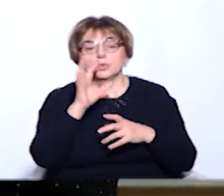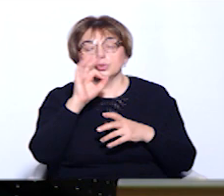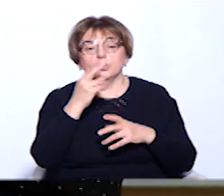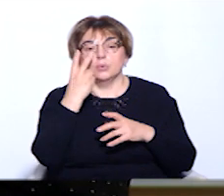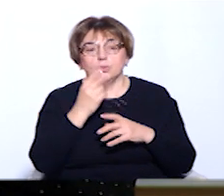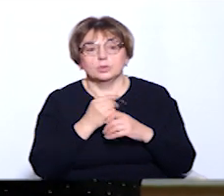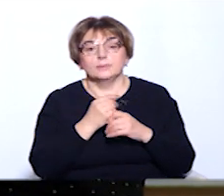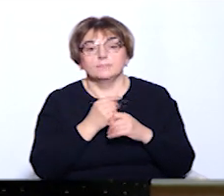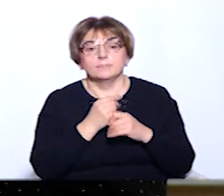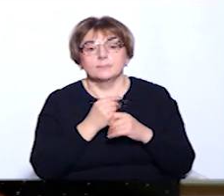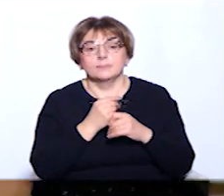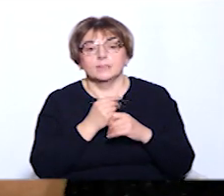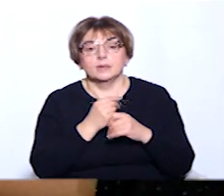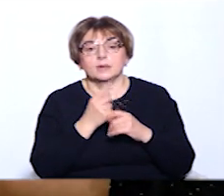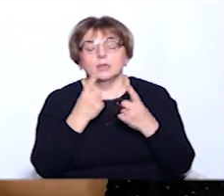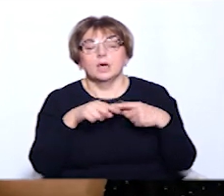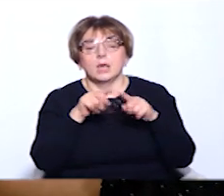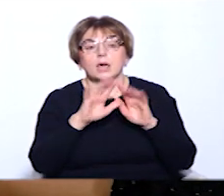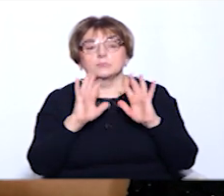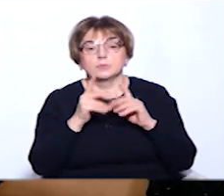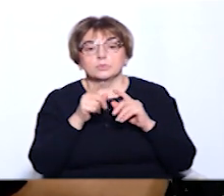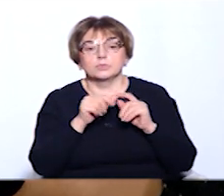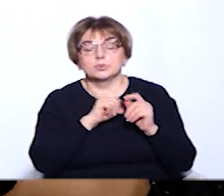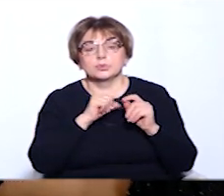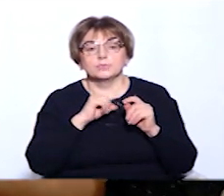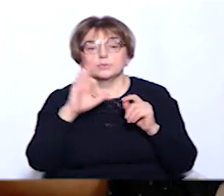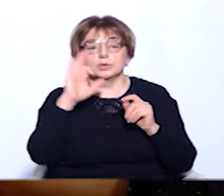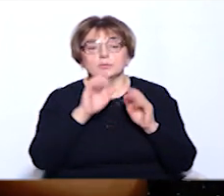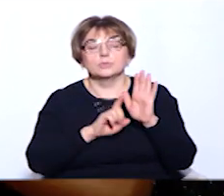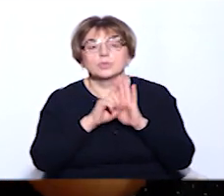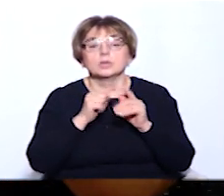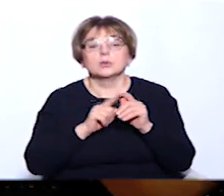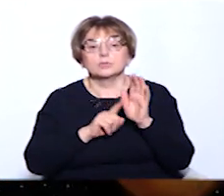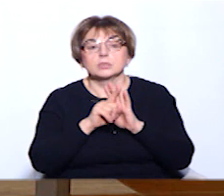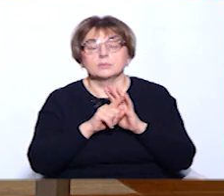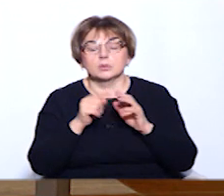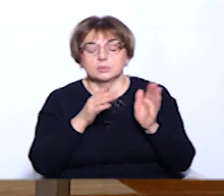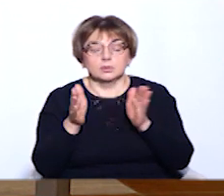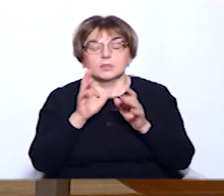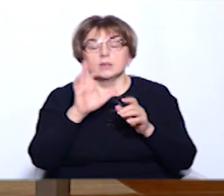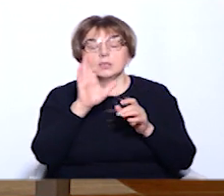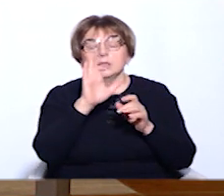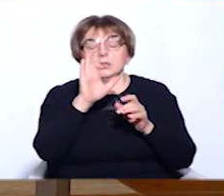H2O2 და ამ შემთხვევაში ქიმიური ბმა წარმოიქმნება ჟანგბადის ატომებს შორის.